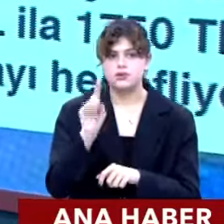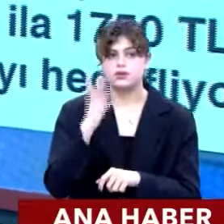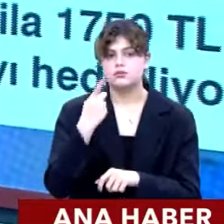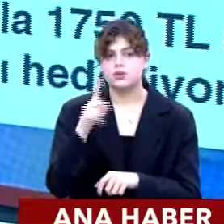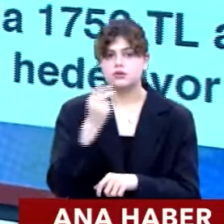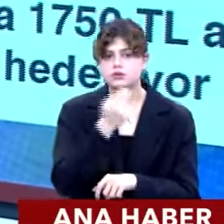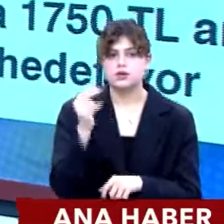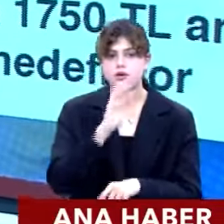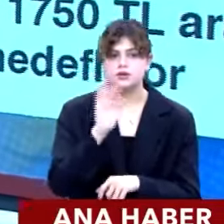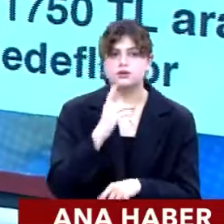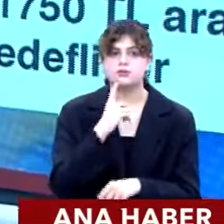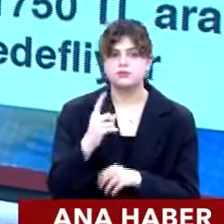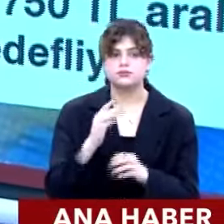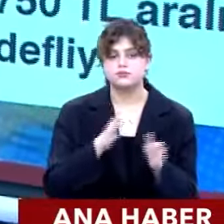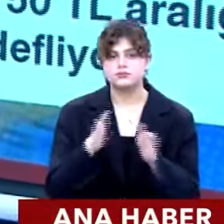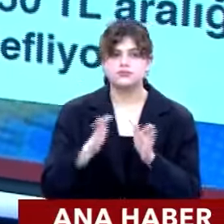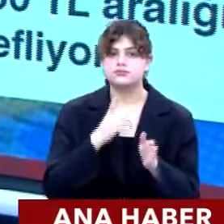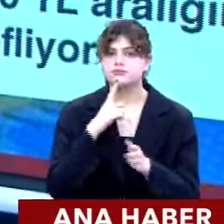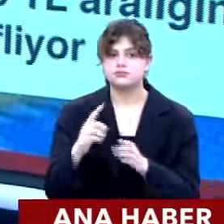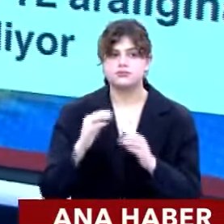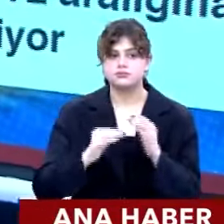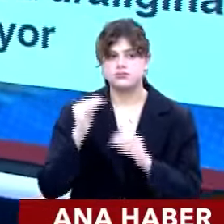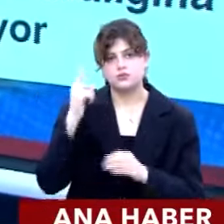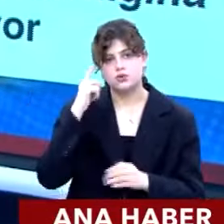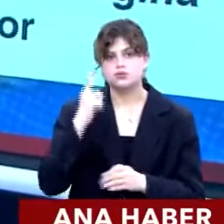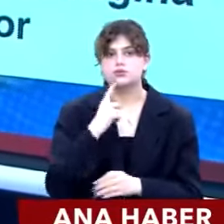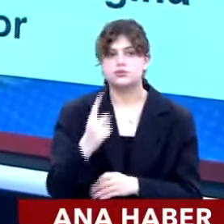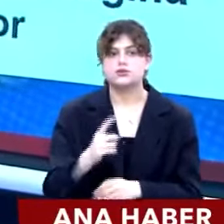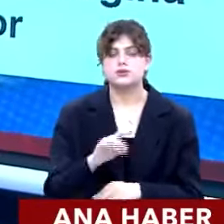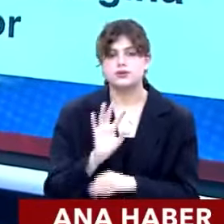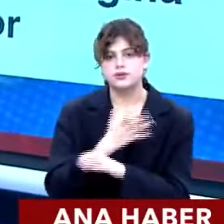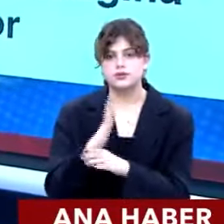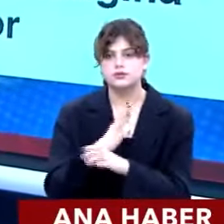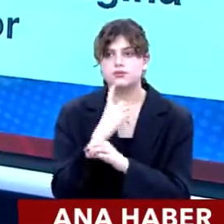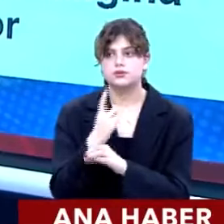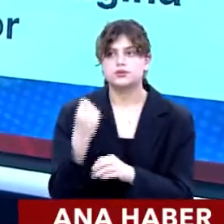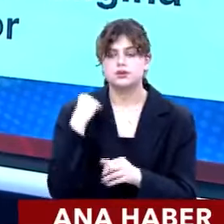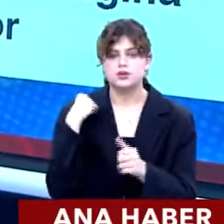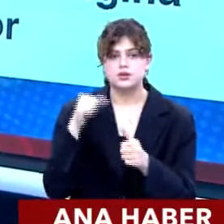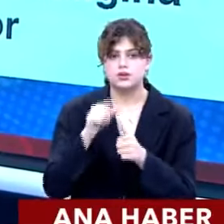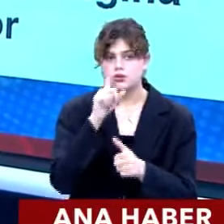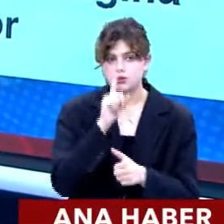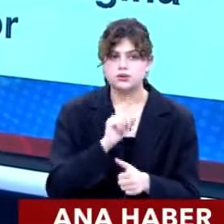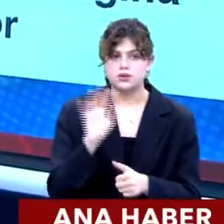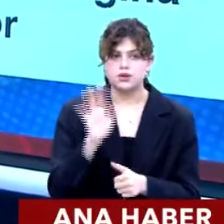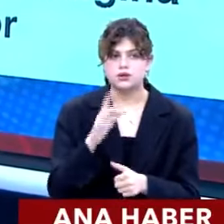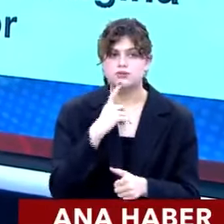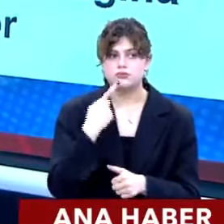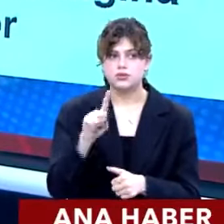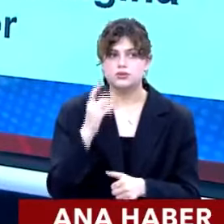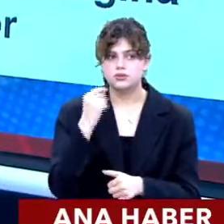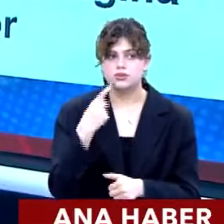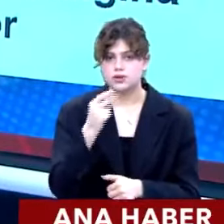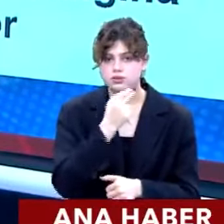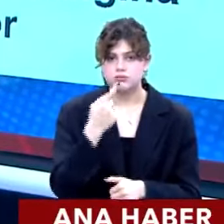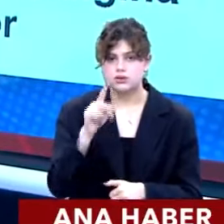1000 ila 1750 lira aralığına çıkarmayı hedefliyor. Ama elbette yine 150 liradan ister 1000 lira